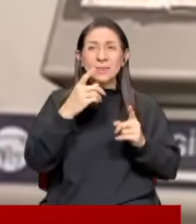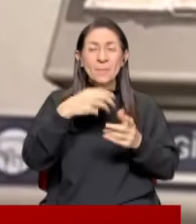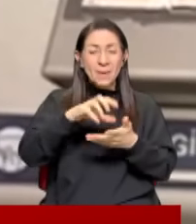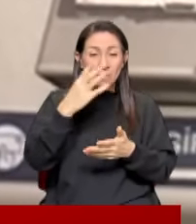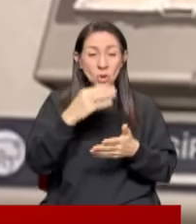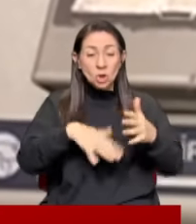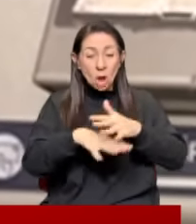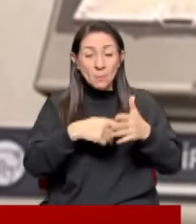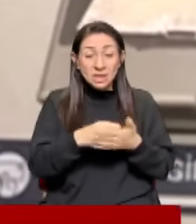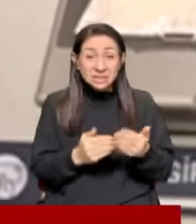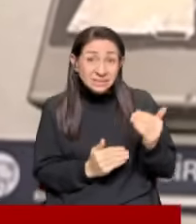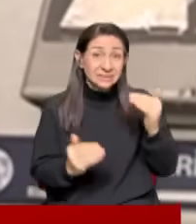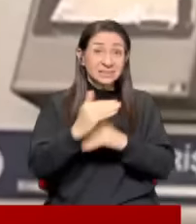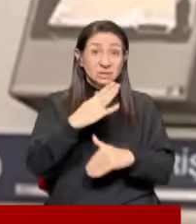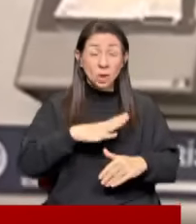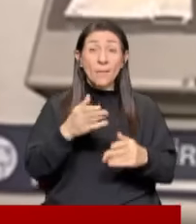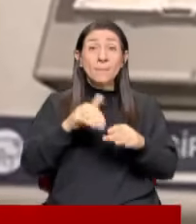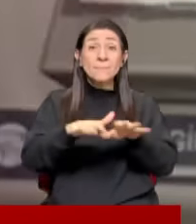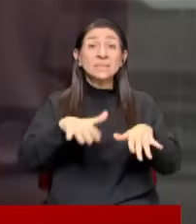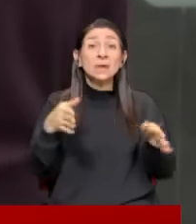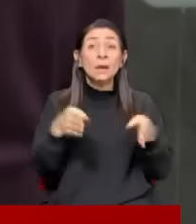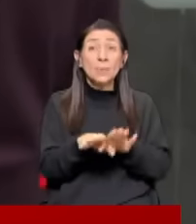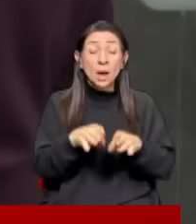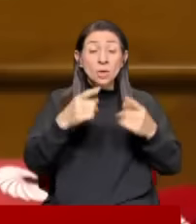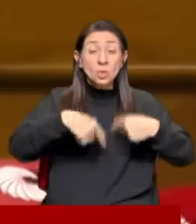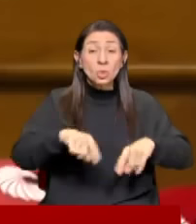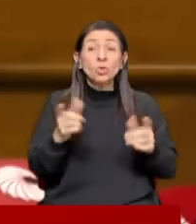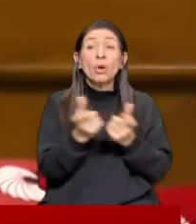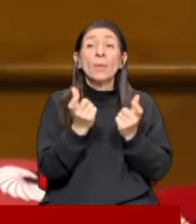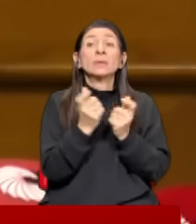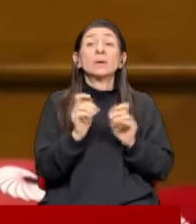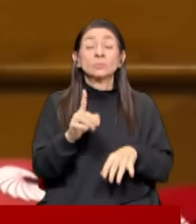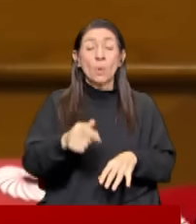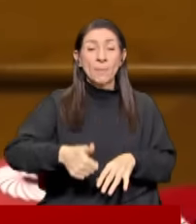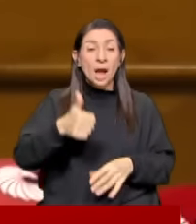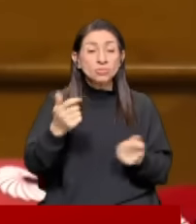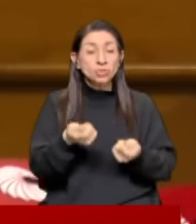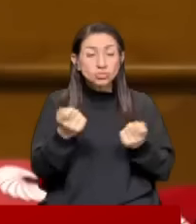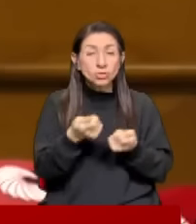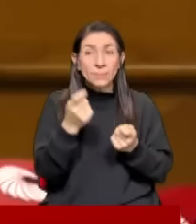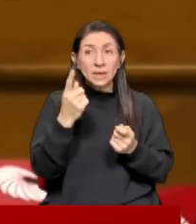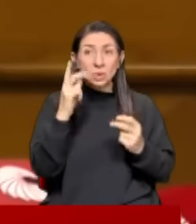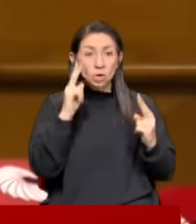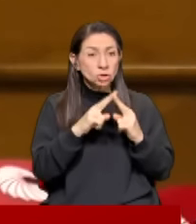maaşların artırılmasını. Ama meclis kapalı, kabine toplanmadı. Şu anda bakanlığımız çalışıyor. Bugün bir